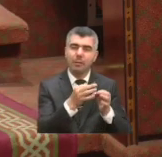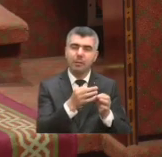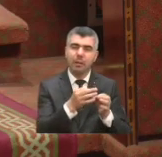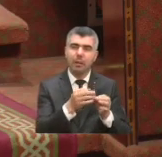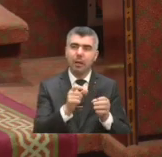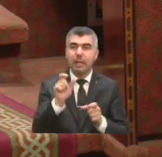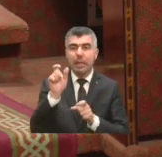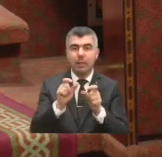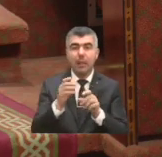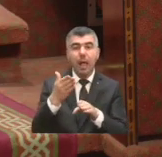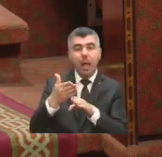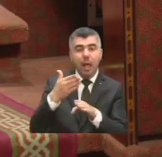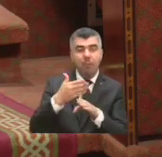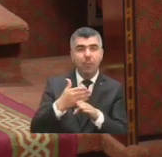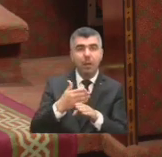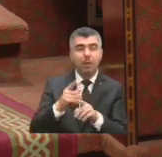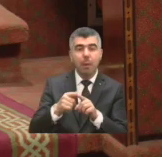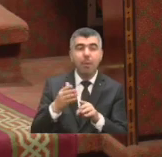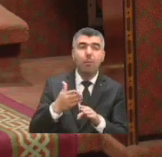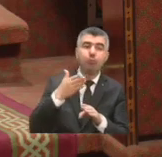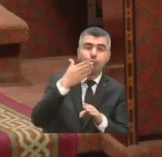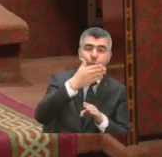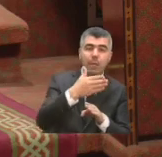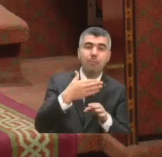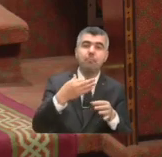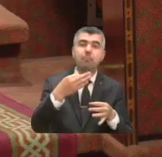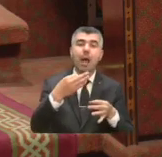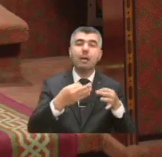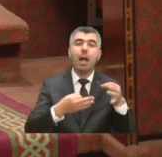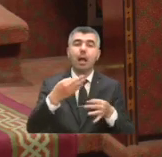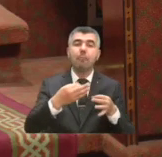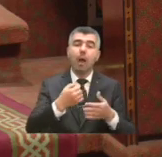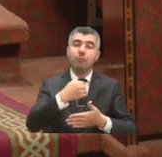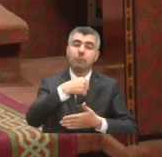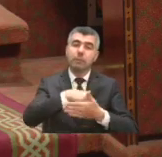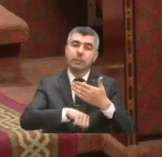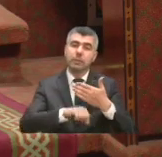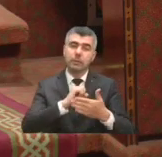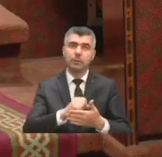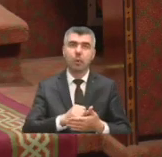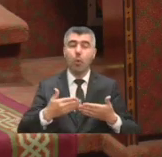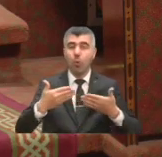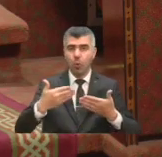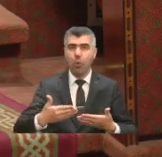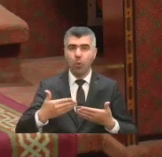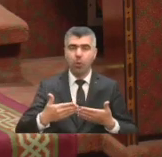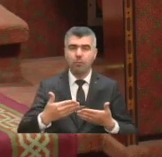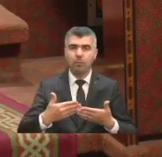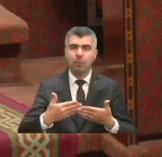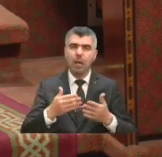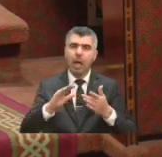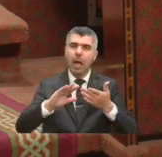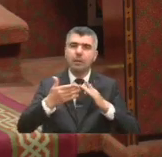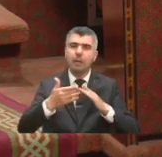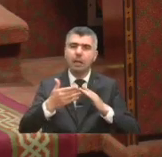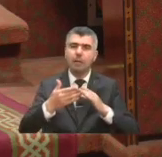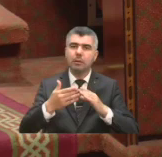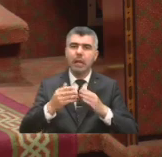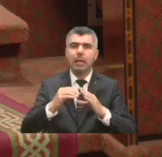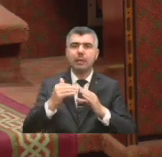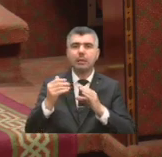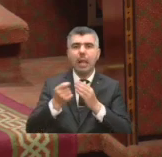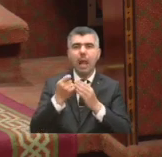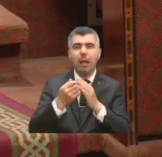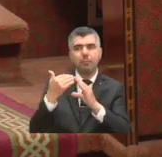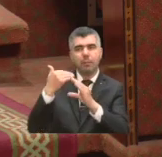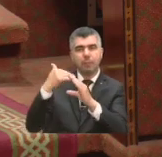السجل العدلي خاصو يتنقل للمحكمة في المنطقة اللي هو تزاد فيها، اليوم تمكن له يطلبها بطريقة إلكترونية